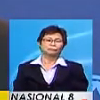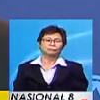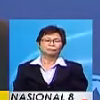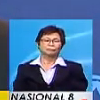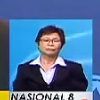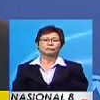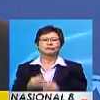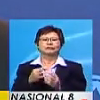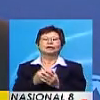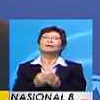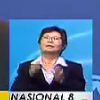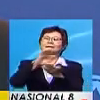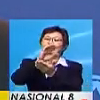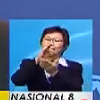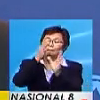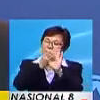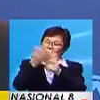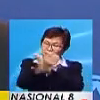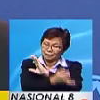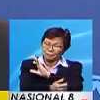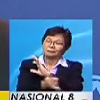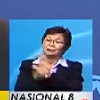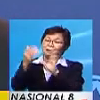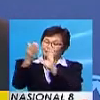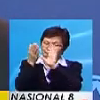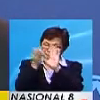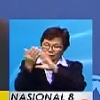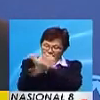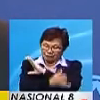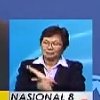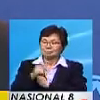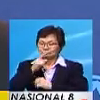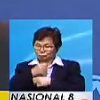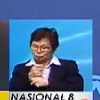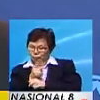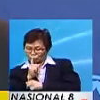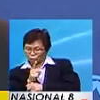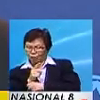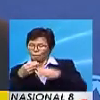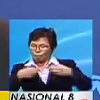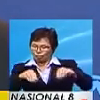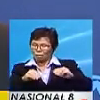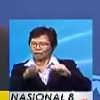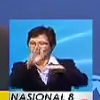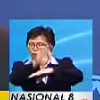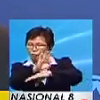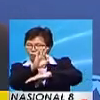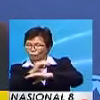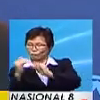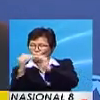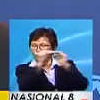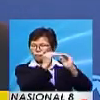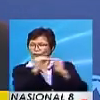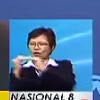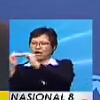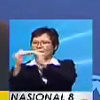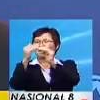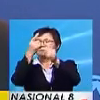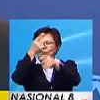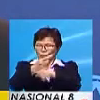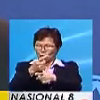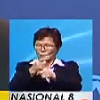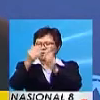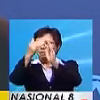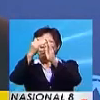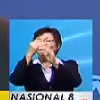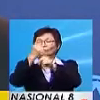role of the Central Bank obviously the market to in a Fair and orderly man in